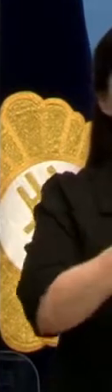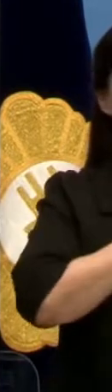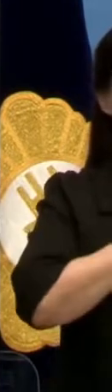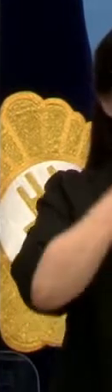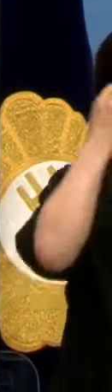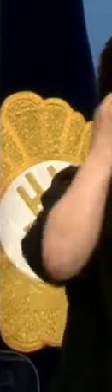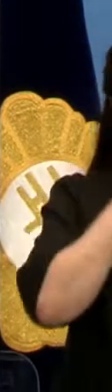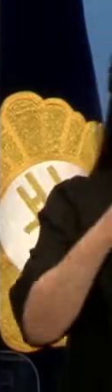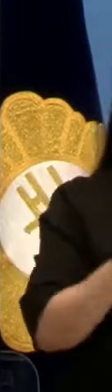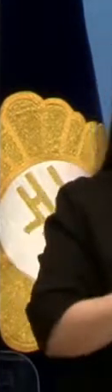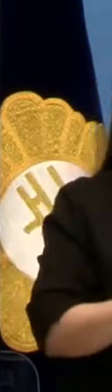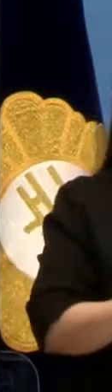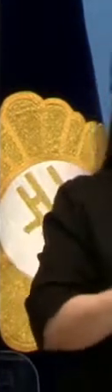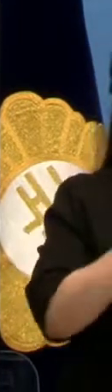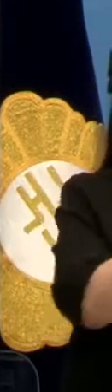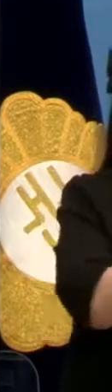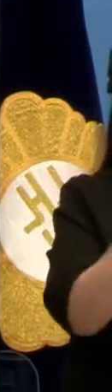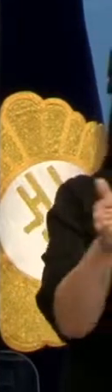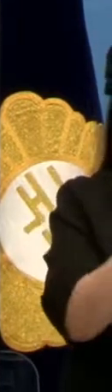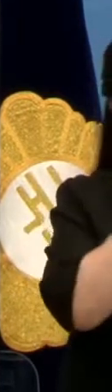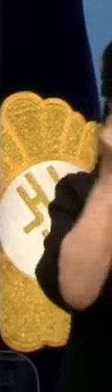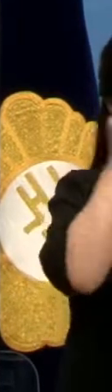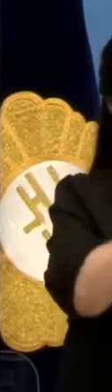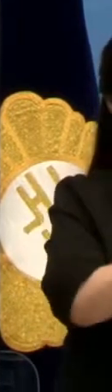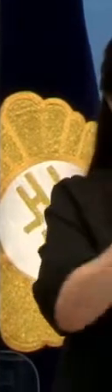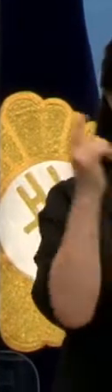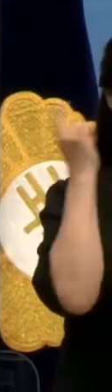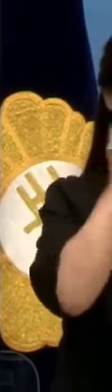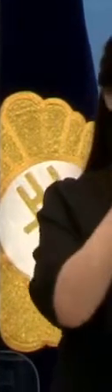국민들에게 사이다 같은 소식일 것입니다.